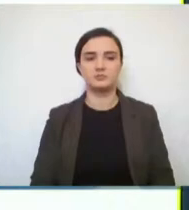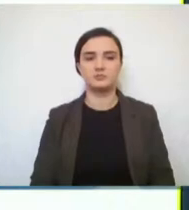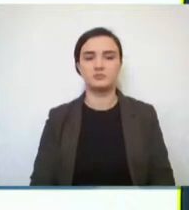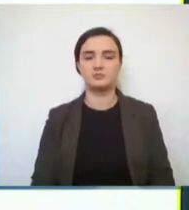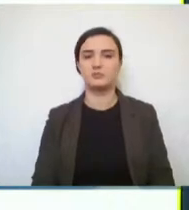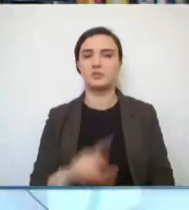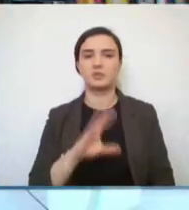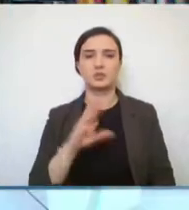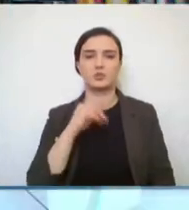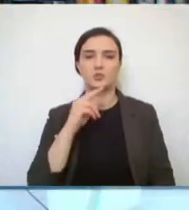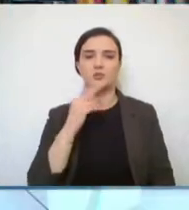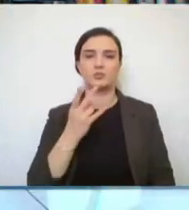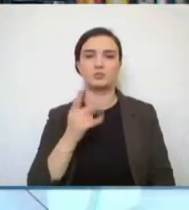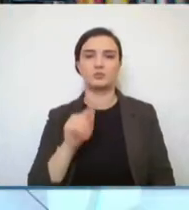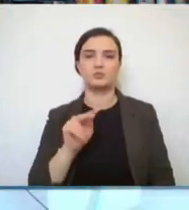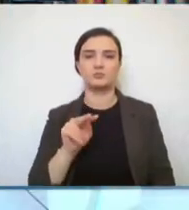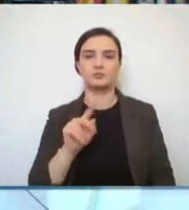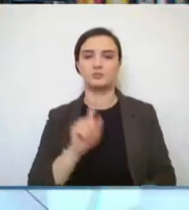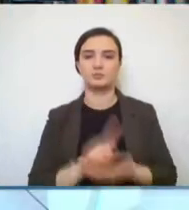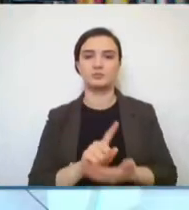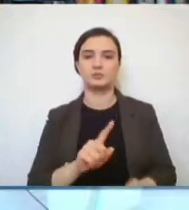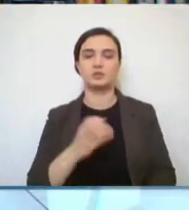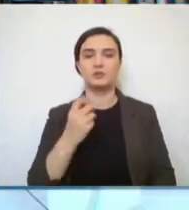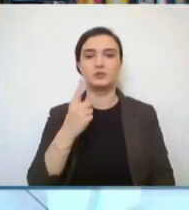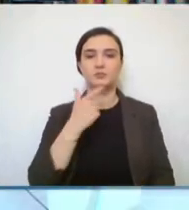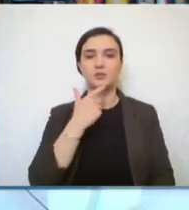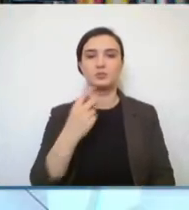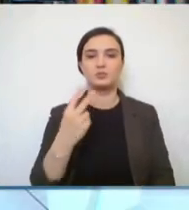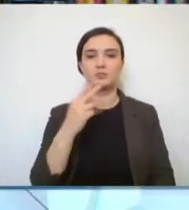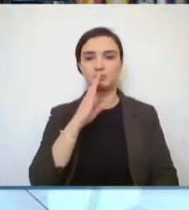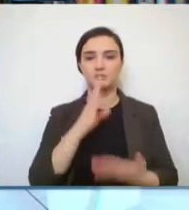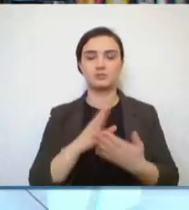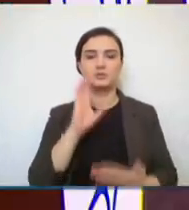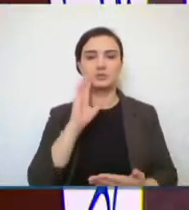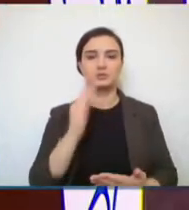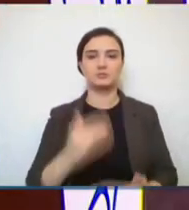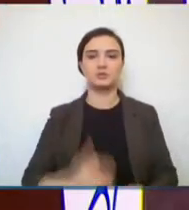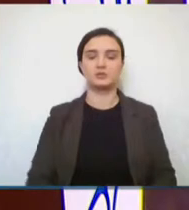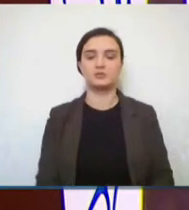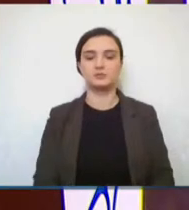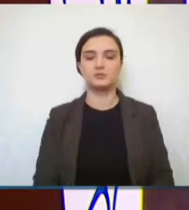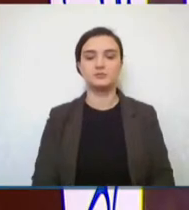უნდა მიაქციოს. კიდევ ერთი მაყურებელი პირდაპირ ეთერში, დილამ შიდობისა, გისმენთ.